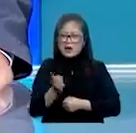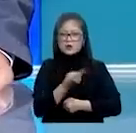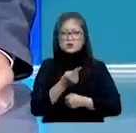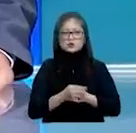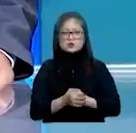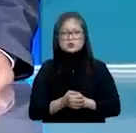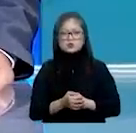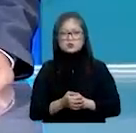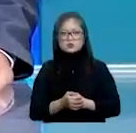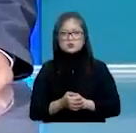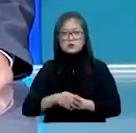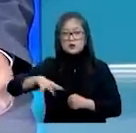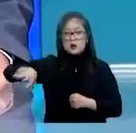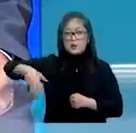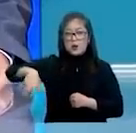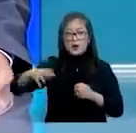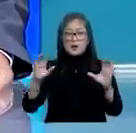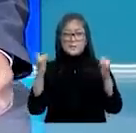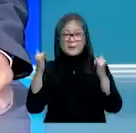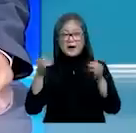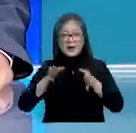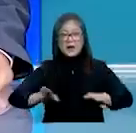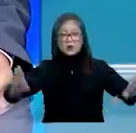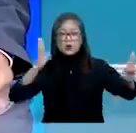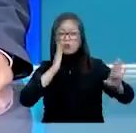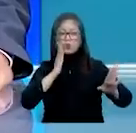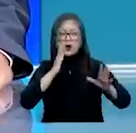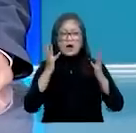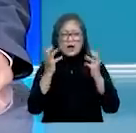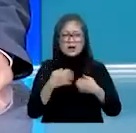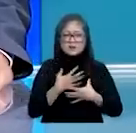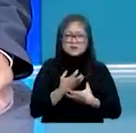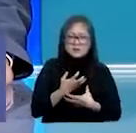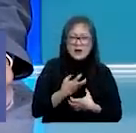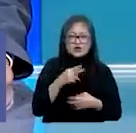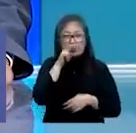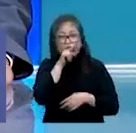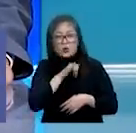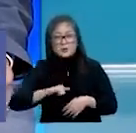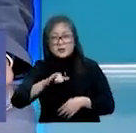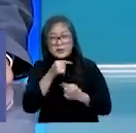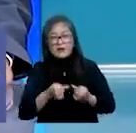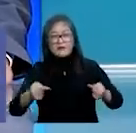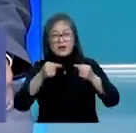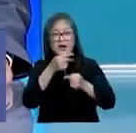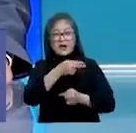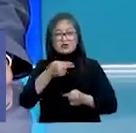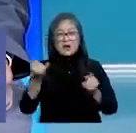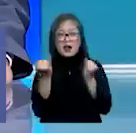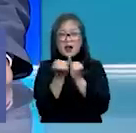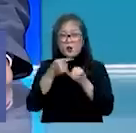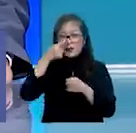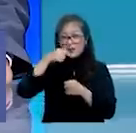pemirsa keluarga pemain Garuda muda harap-harap cemas saat nonton bareng laga final Indonesia melawan Thailand dalam Sea